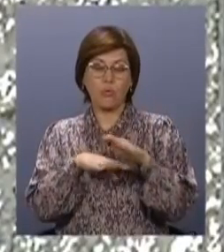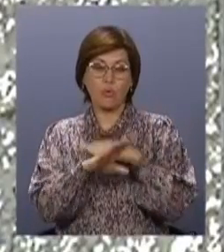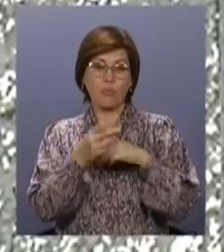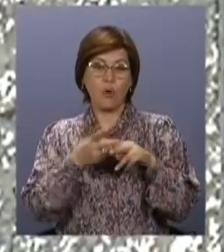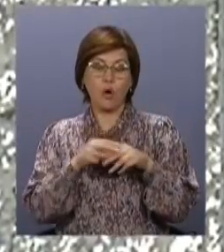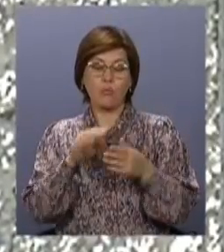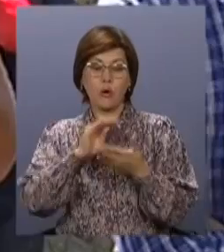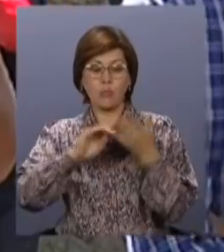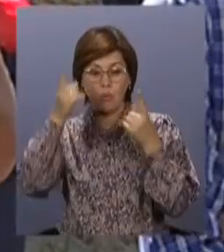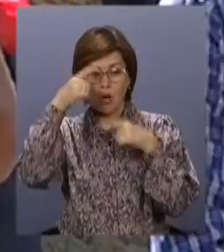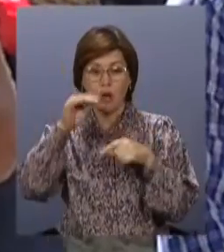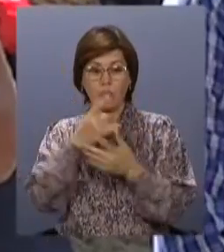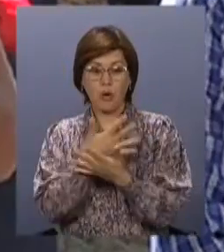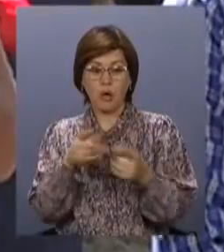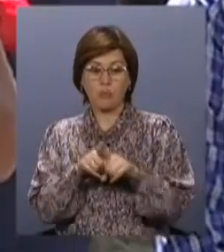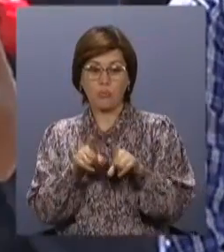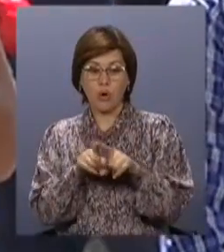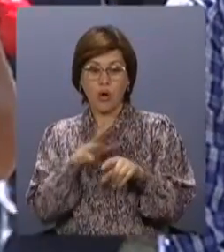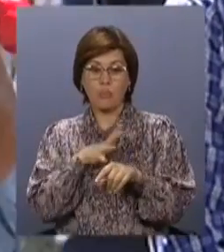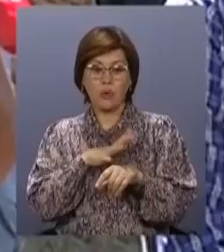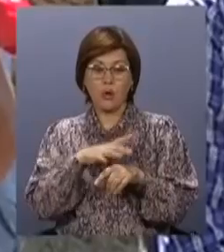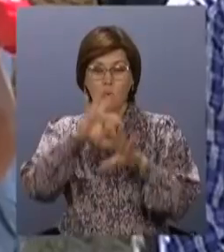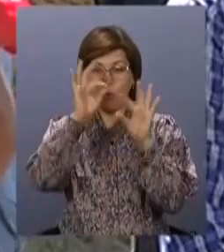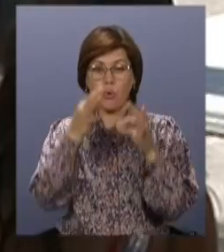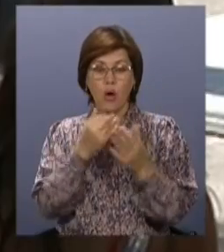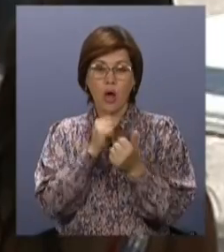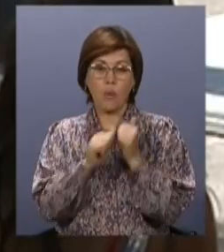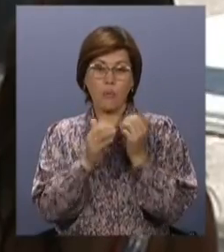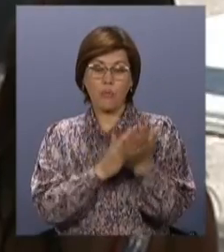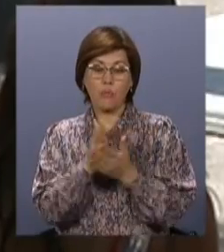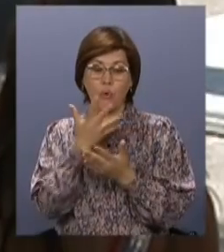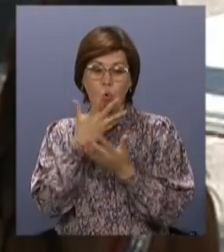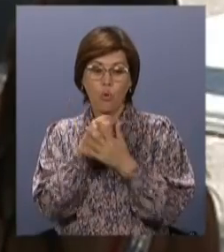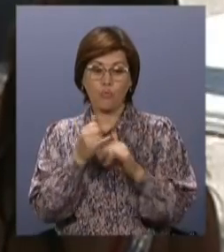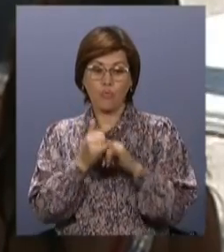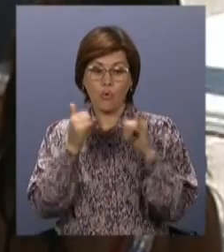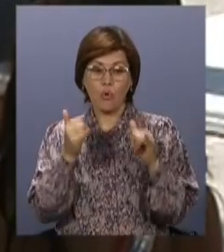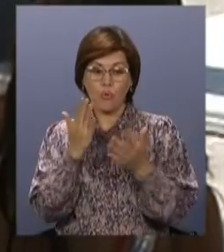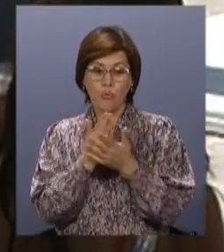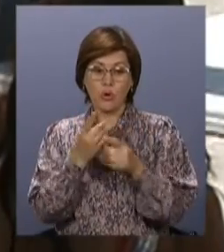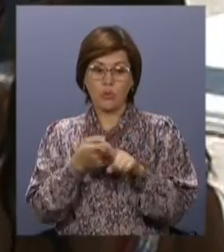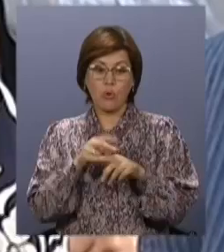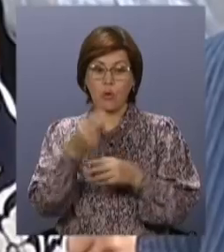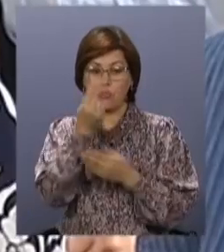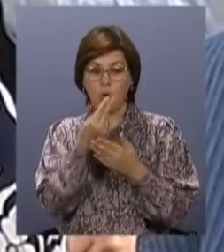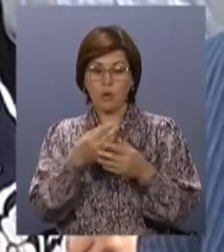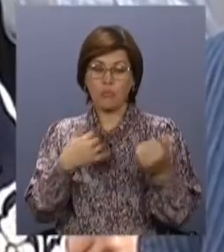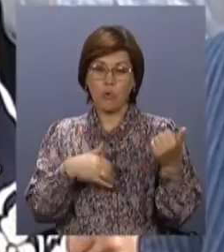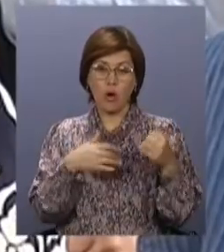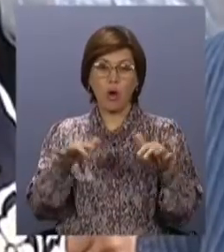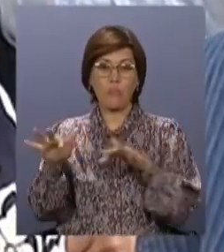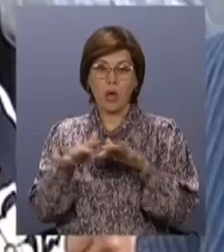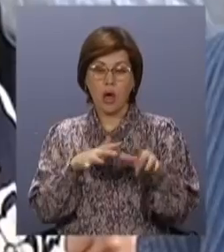шығармашылыққа арнаған тұлға жан-жақты, парасатты, өнердің әрбір саласынан өзін танытқан. Ол карикатуралар салған, домбыра,